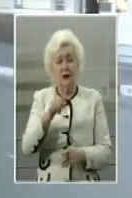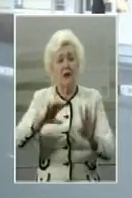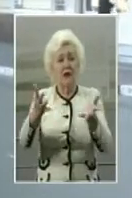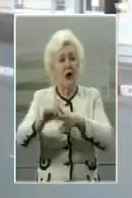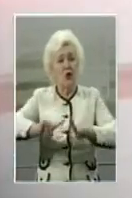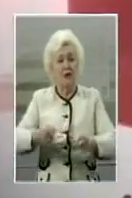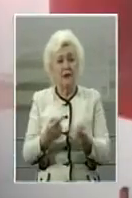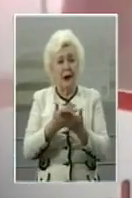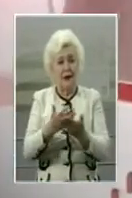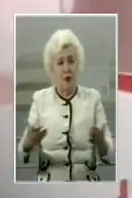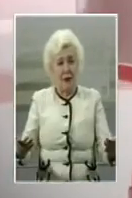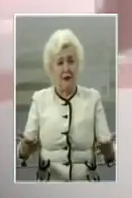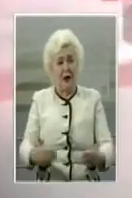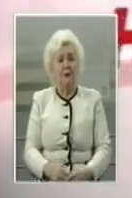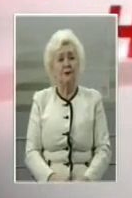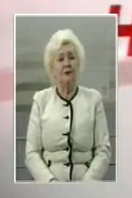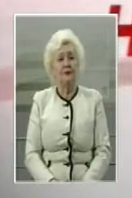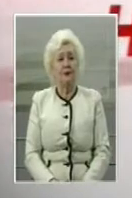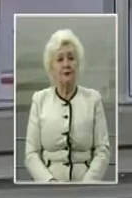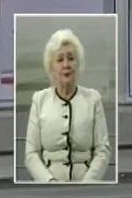конфіскацією майна.